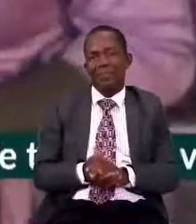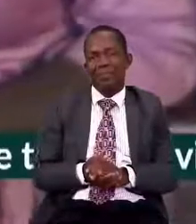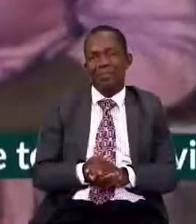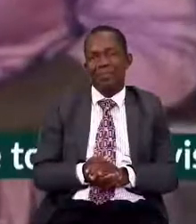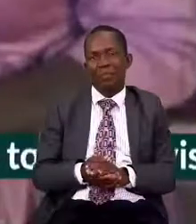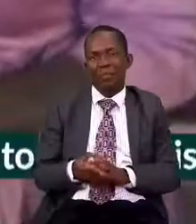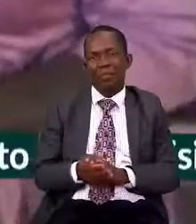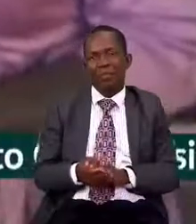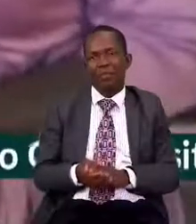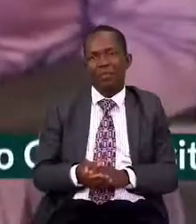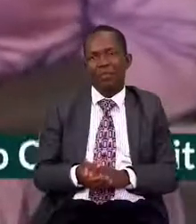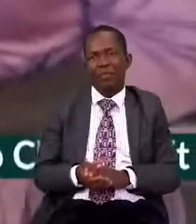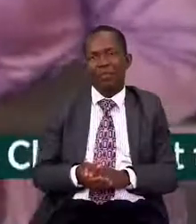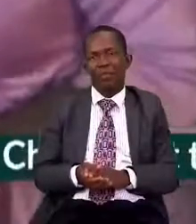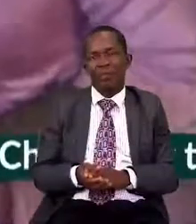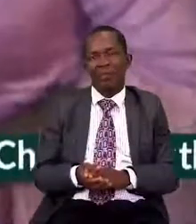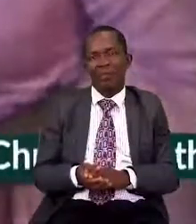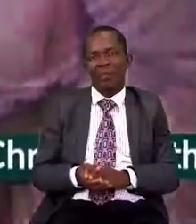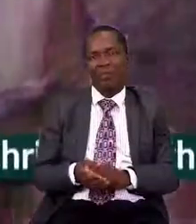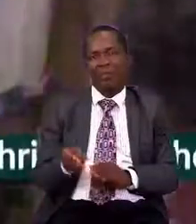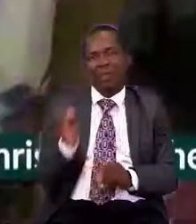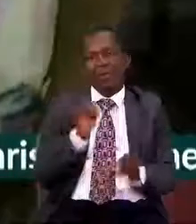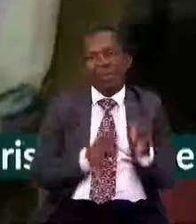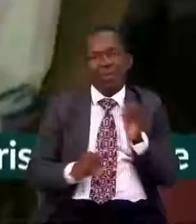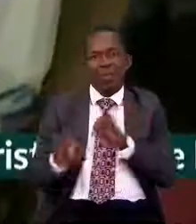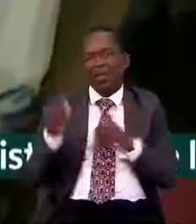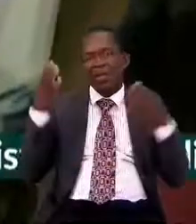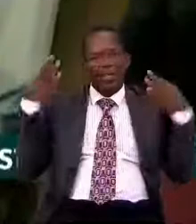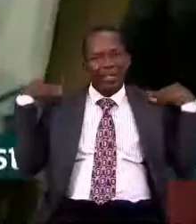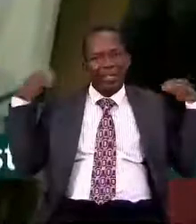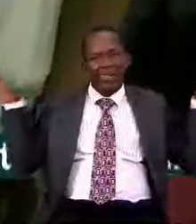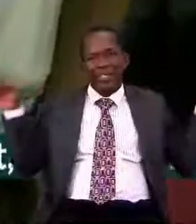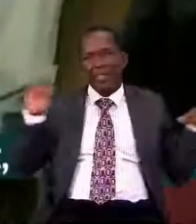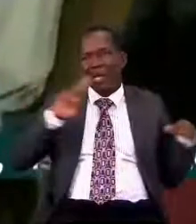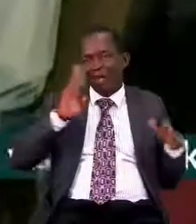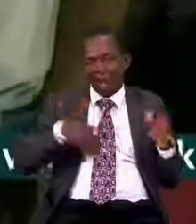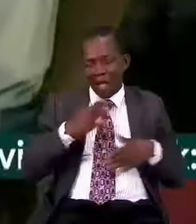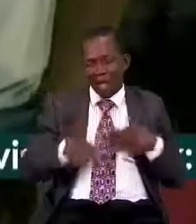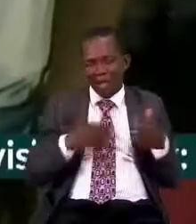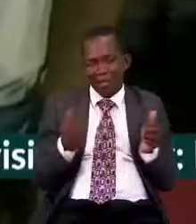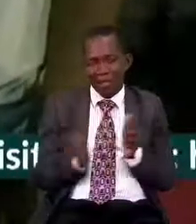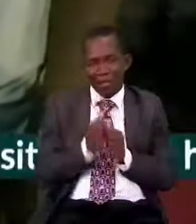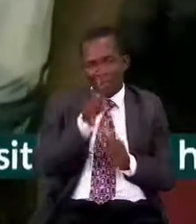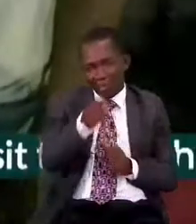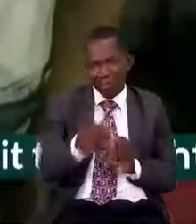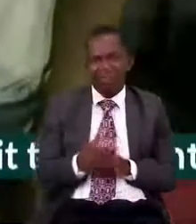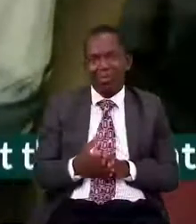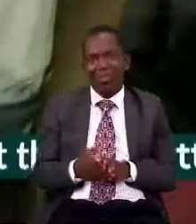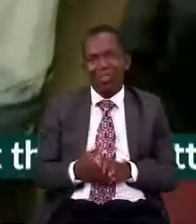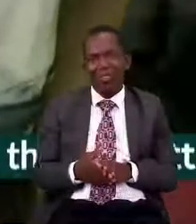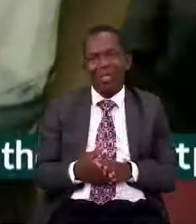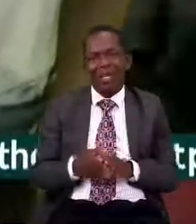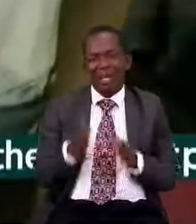se réjouissent au ciel pour vous. Comme vous vous donnez au Seigneur, les anges au